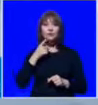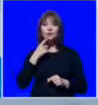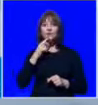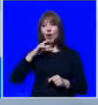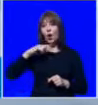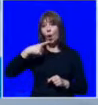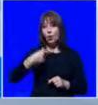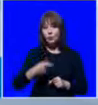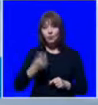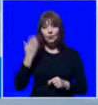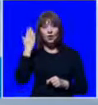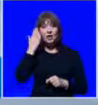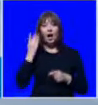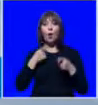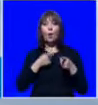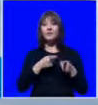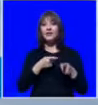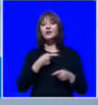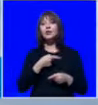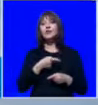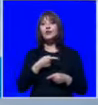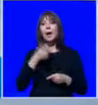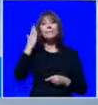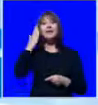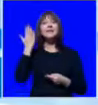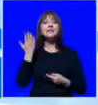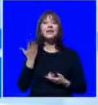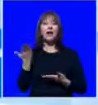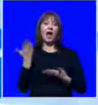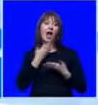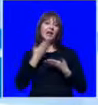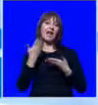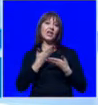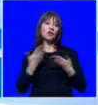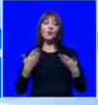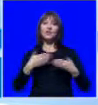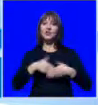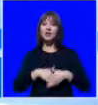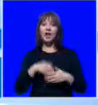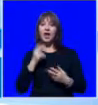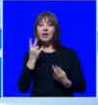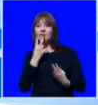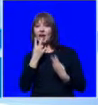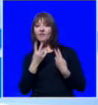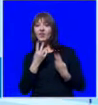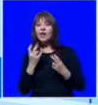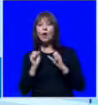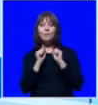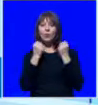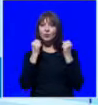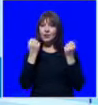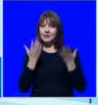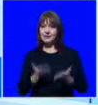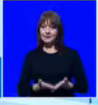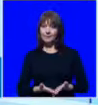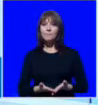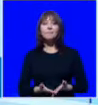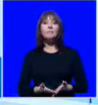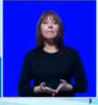че той е бил на кино вечерта и не е следил от съвсем отблизо протеста? Първо, един вътрешен министър в